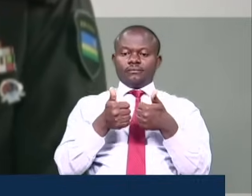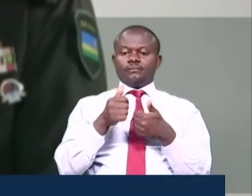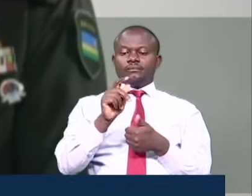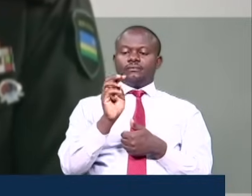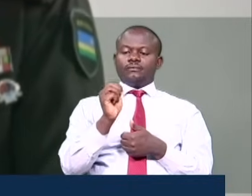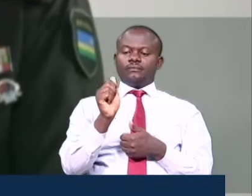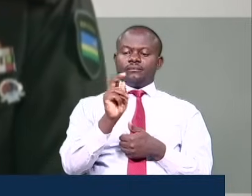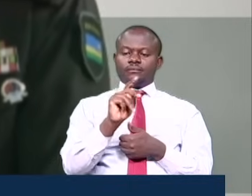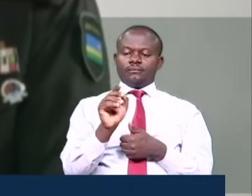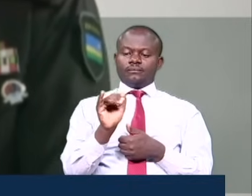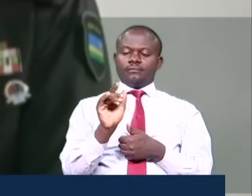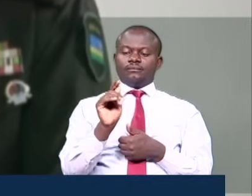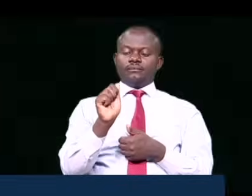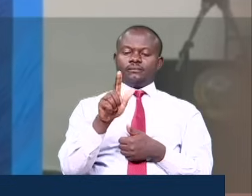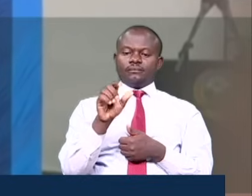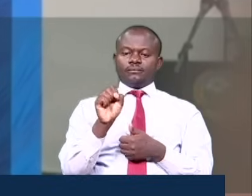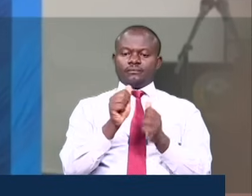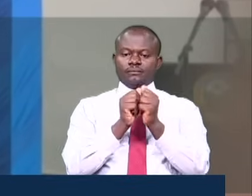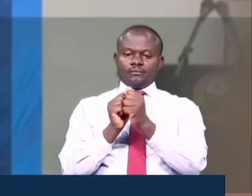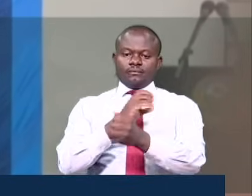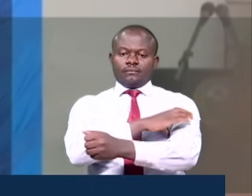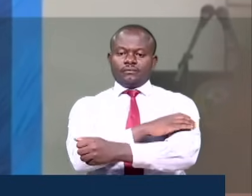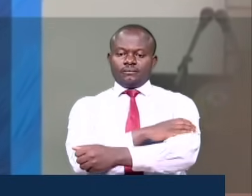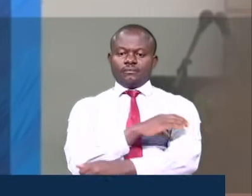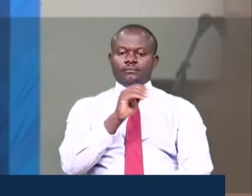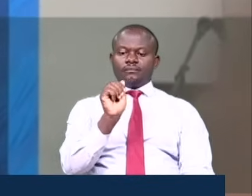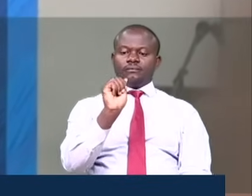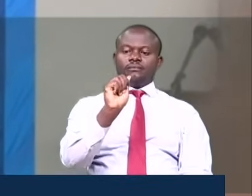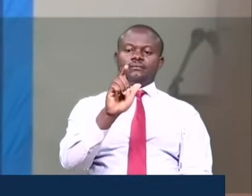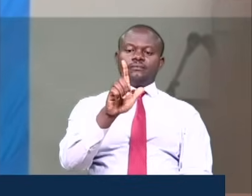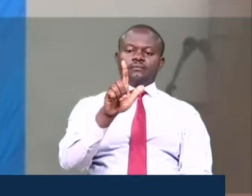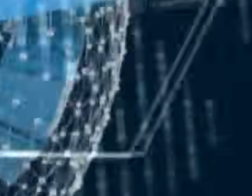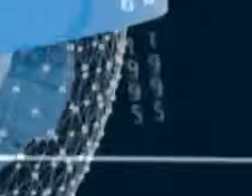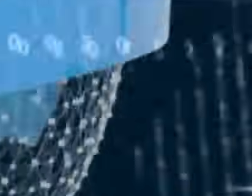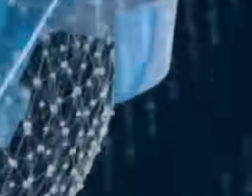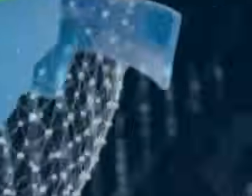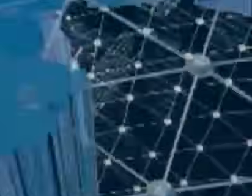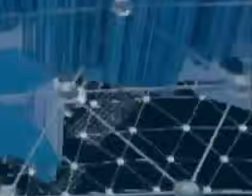Kamanzi Kalisa Holland ndetse na capitaine Alain Sabimana